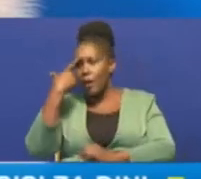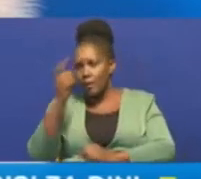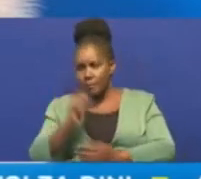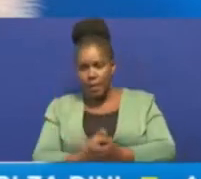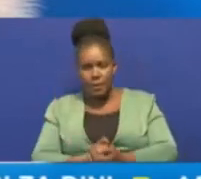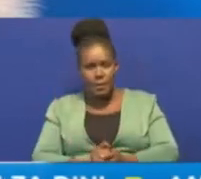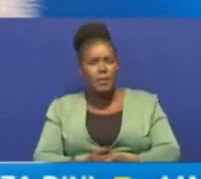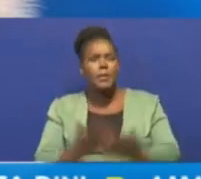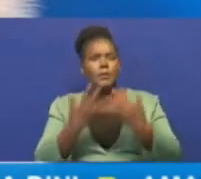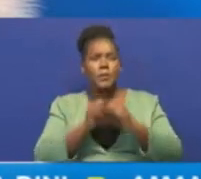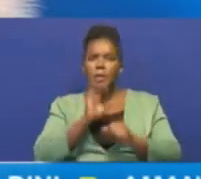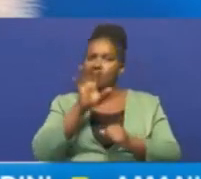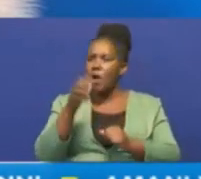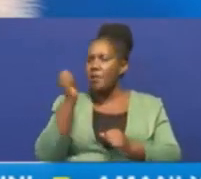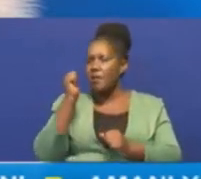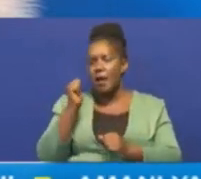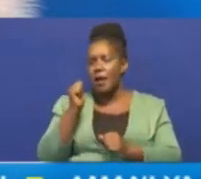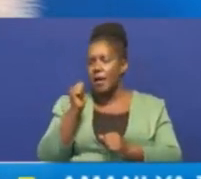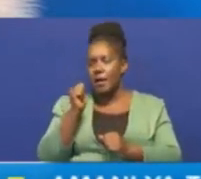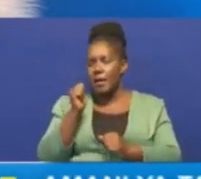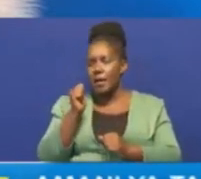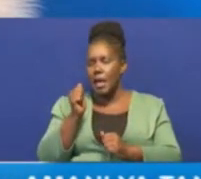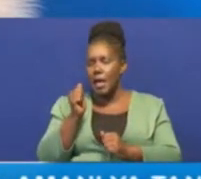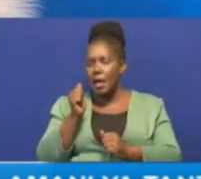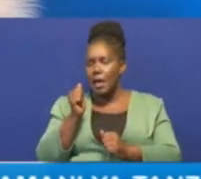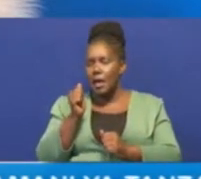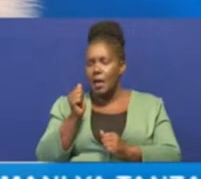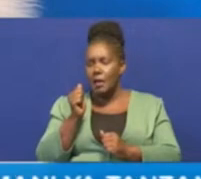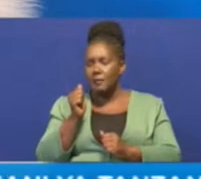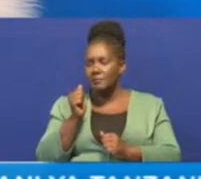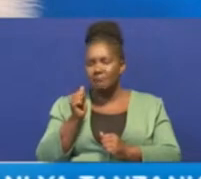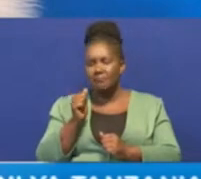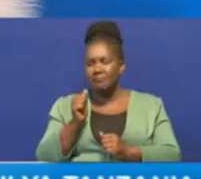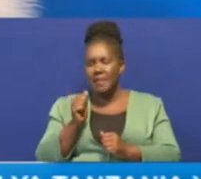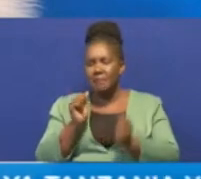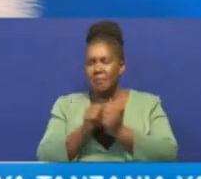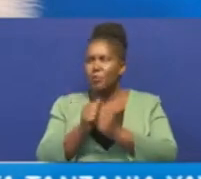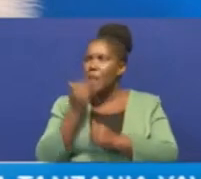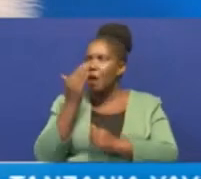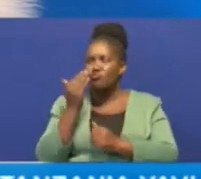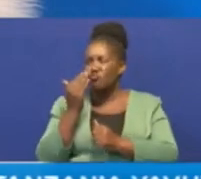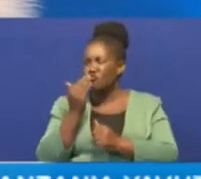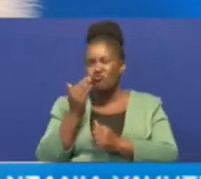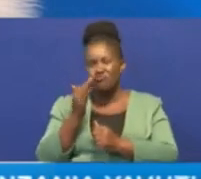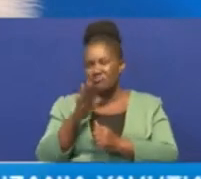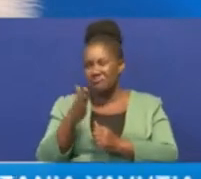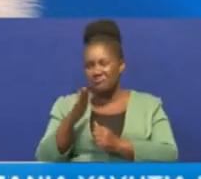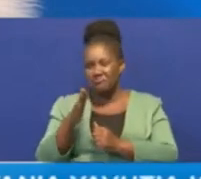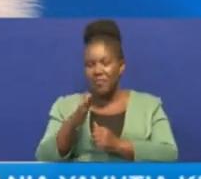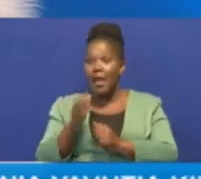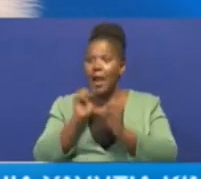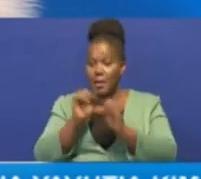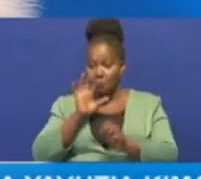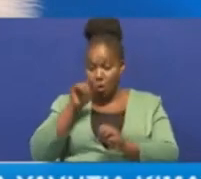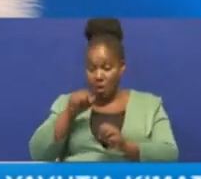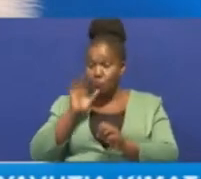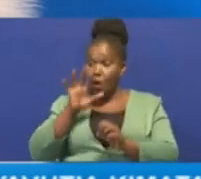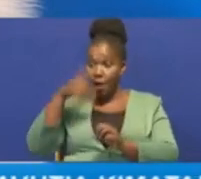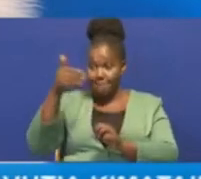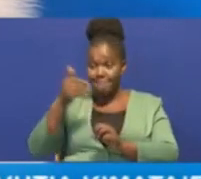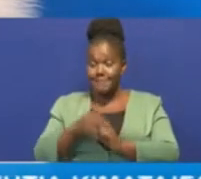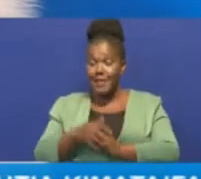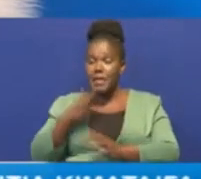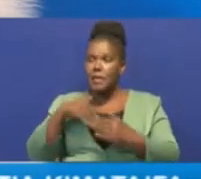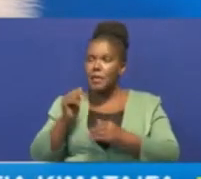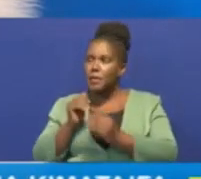na Mungu wangu this time nataka nijitahidi niwe karibu labda nitaanza unajua kuna vitu kama hivyo kwa hiyo unabidi tu yagawe makundi angalau manne